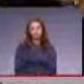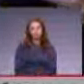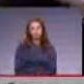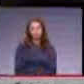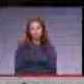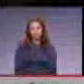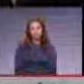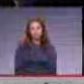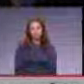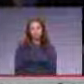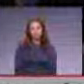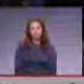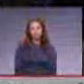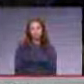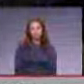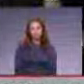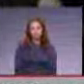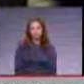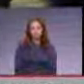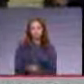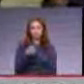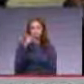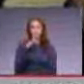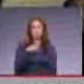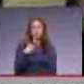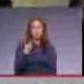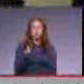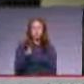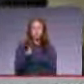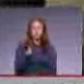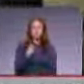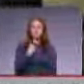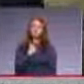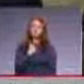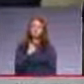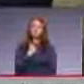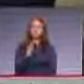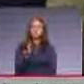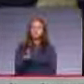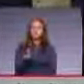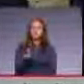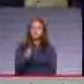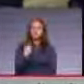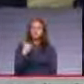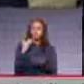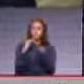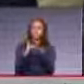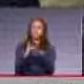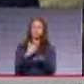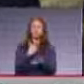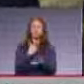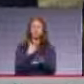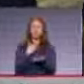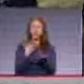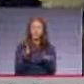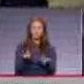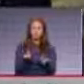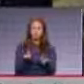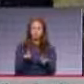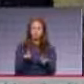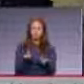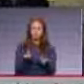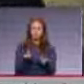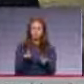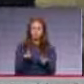حاجه، لكن انا قالوا لي على حاجات تانية يعني قدرنا نحققها. لو انت عايزه اي حاجه